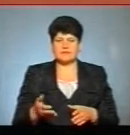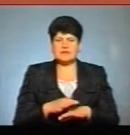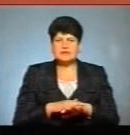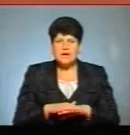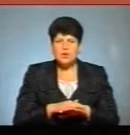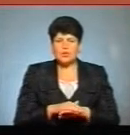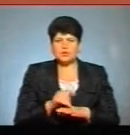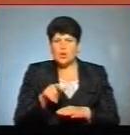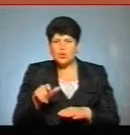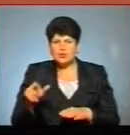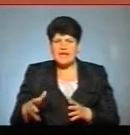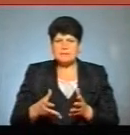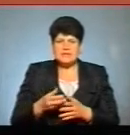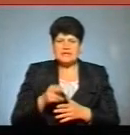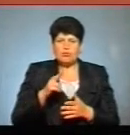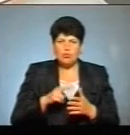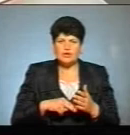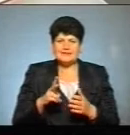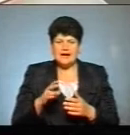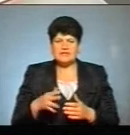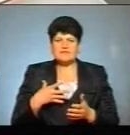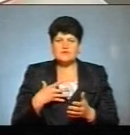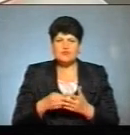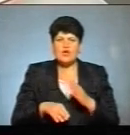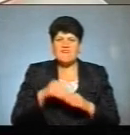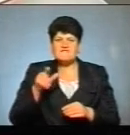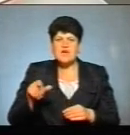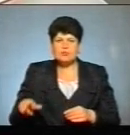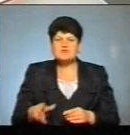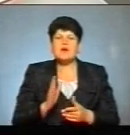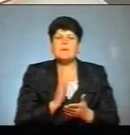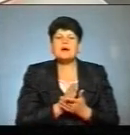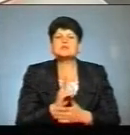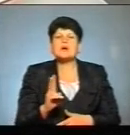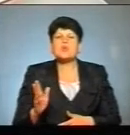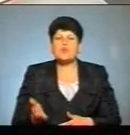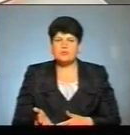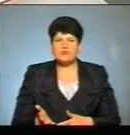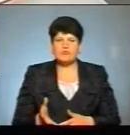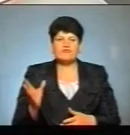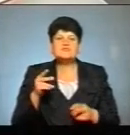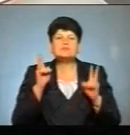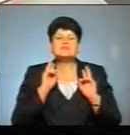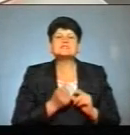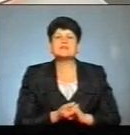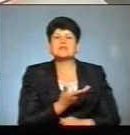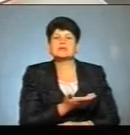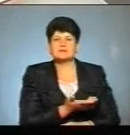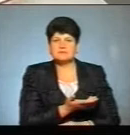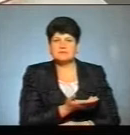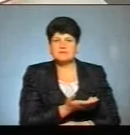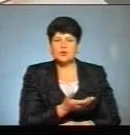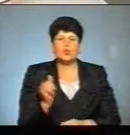мають і людей, які платників податків, своїх виборців, в кінці кінців, за кого? Ну як вони всі пострижені? Звідки? У них